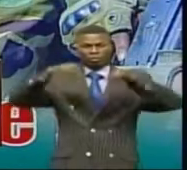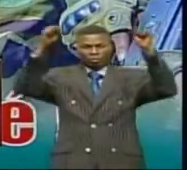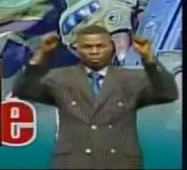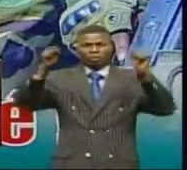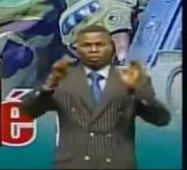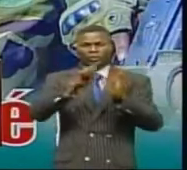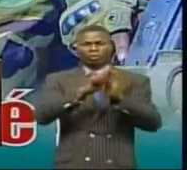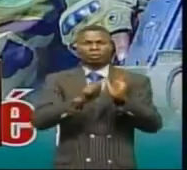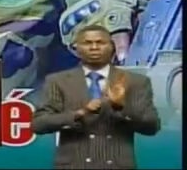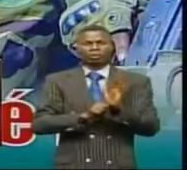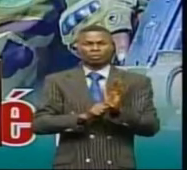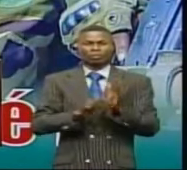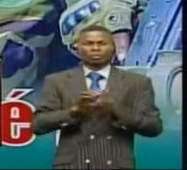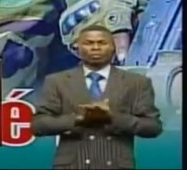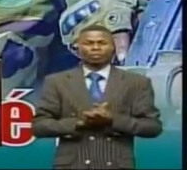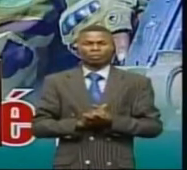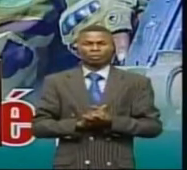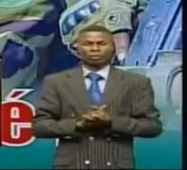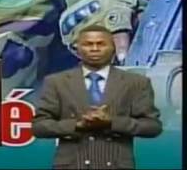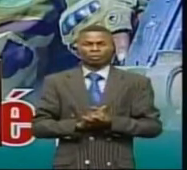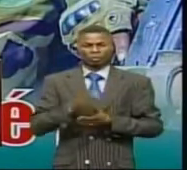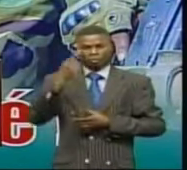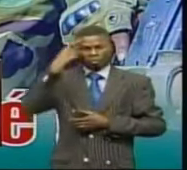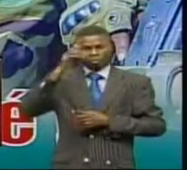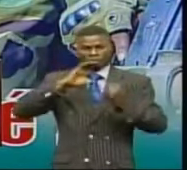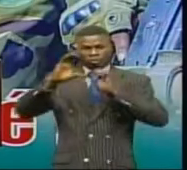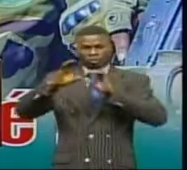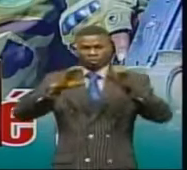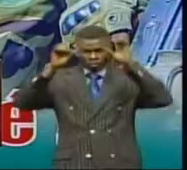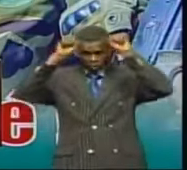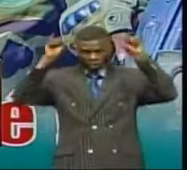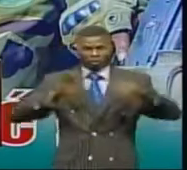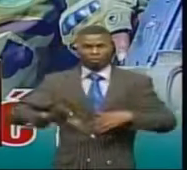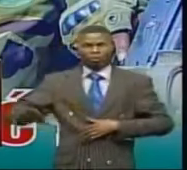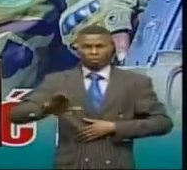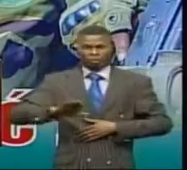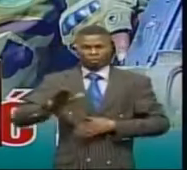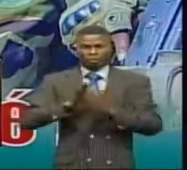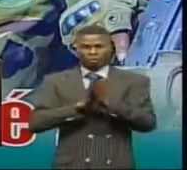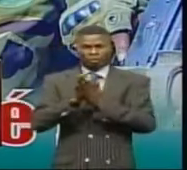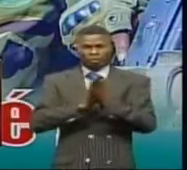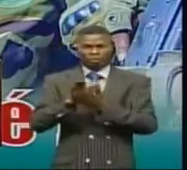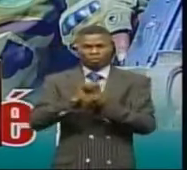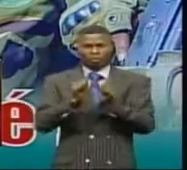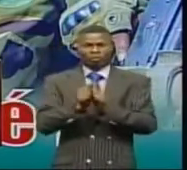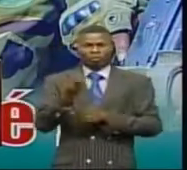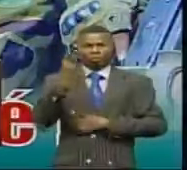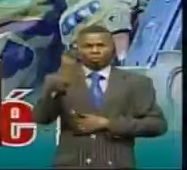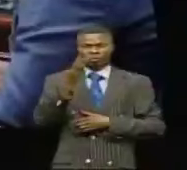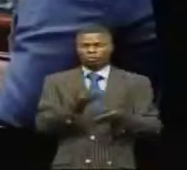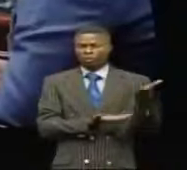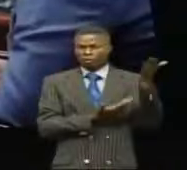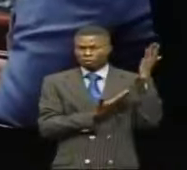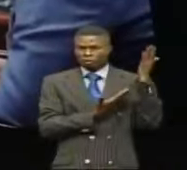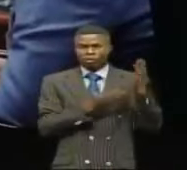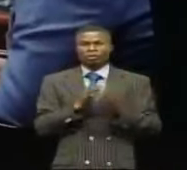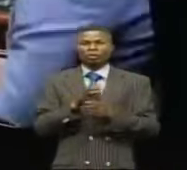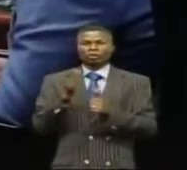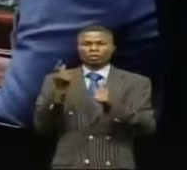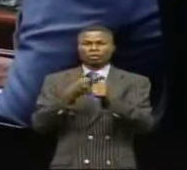de textes. La communication du président de la République a porté sur trois points principaux, à